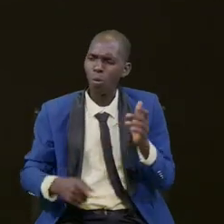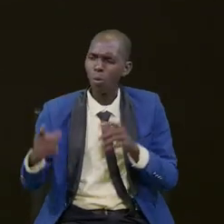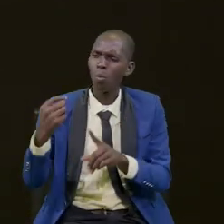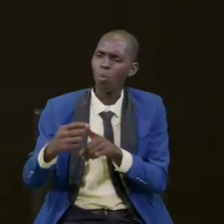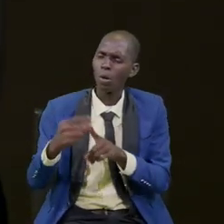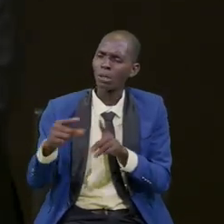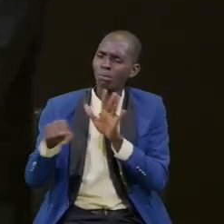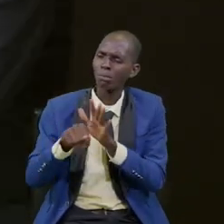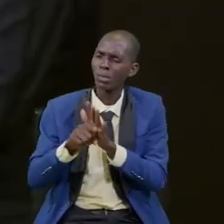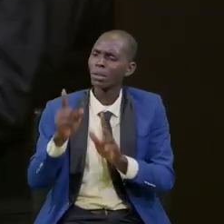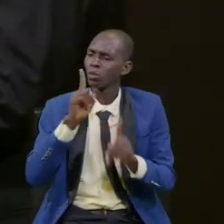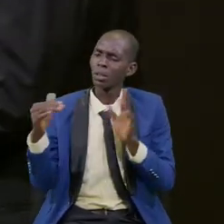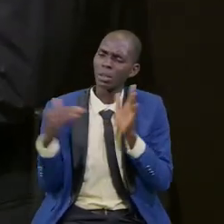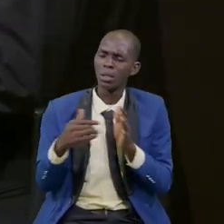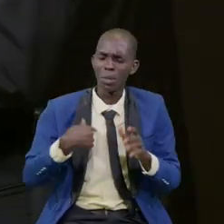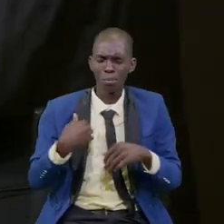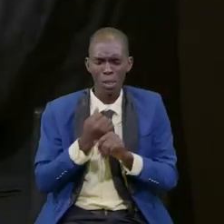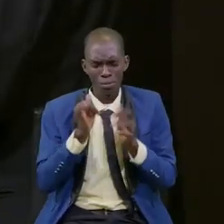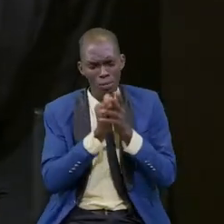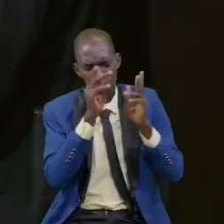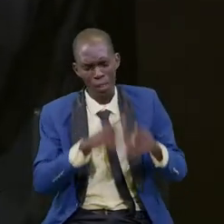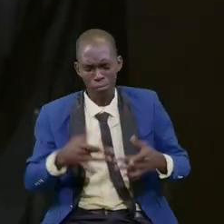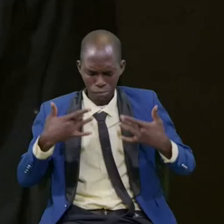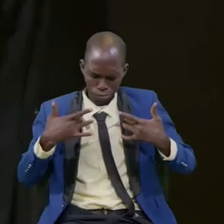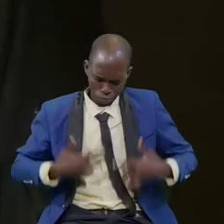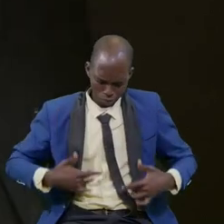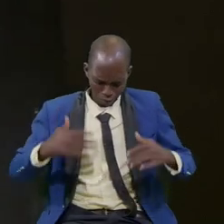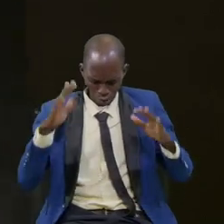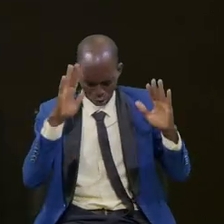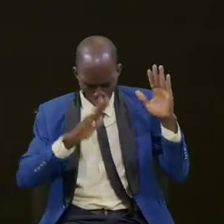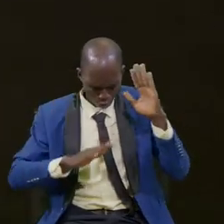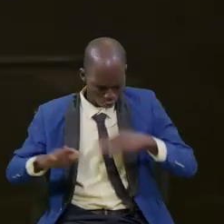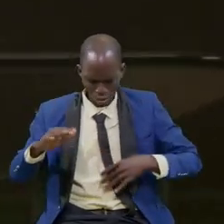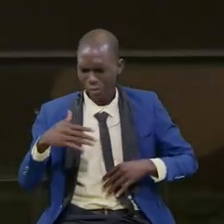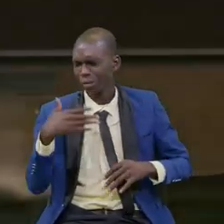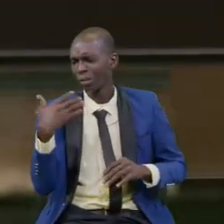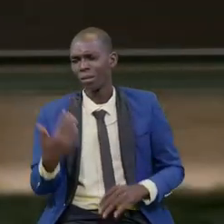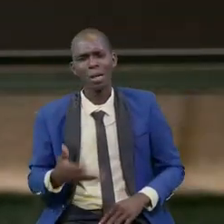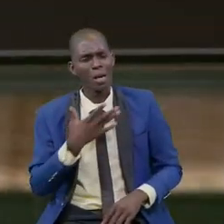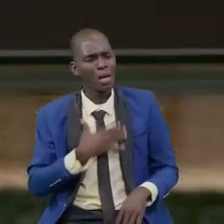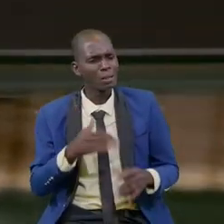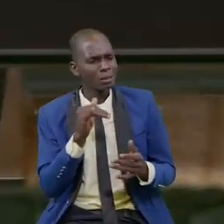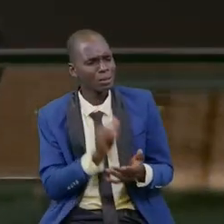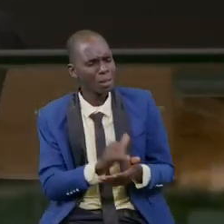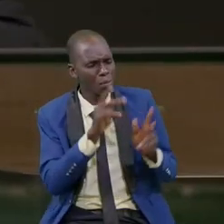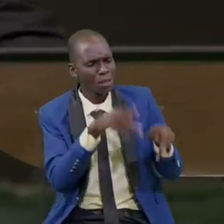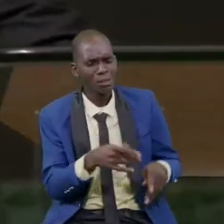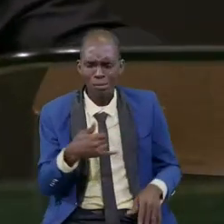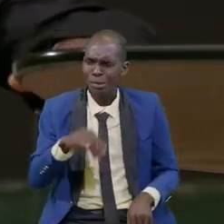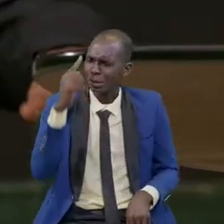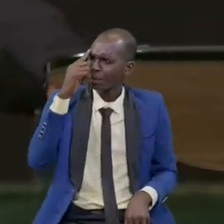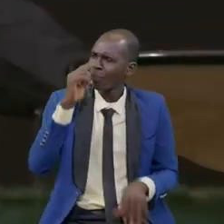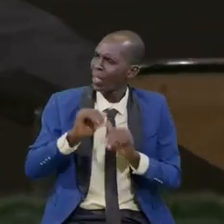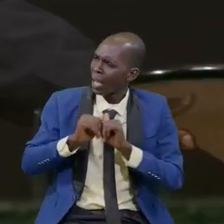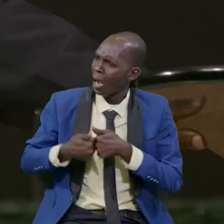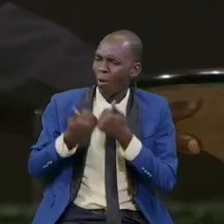jour. Vous gâtez, vous suivez leur pensée. La personne pense comment un homme peut dire, comment une